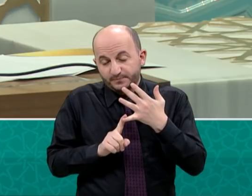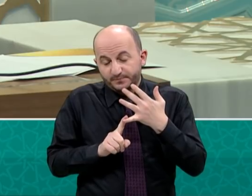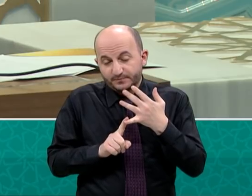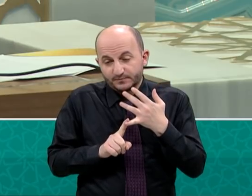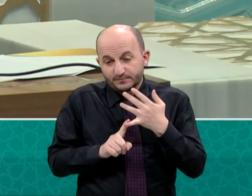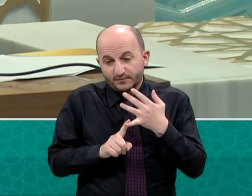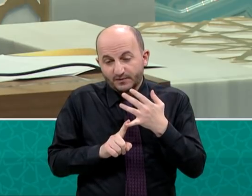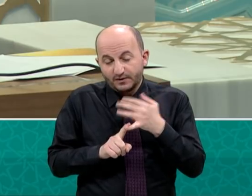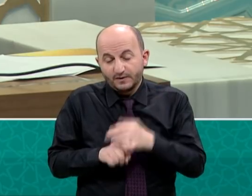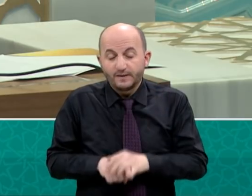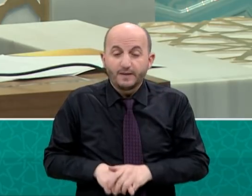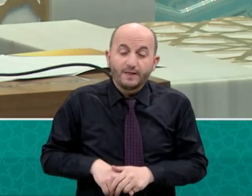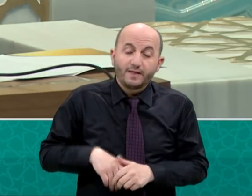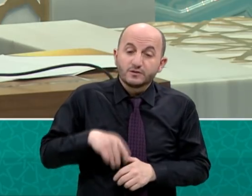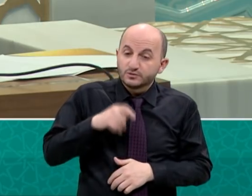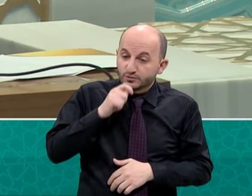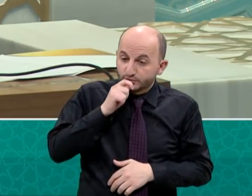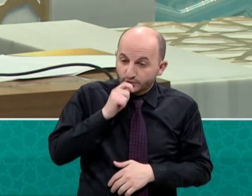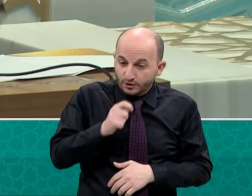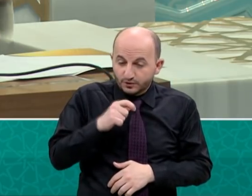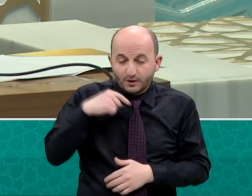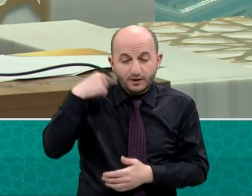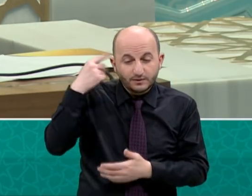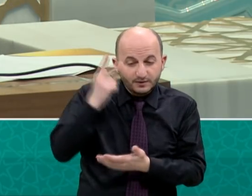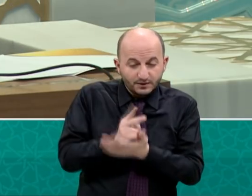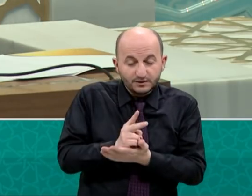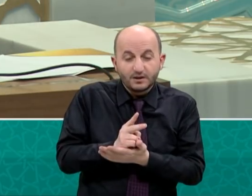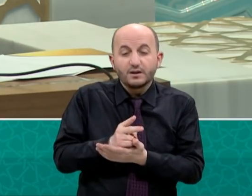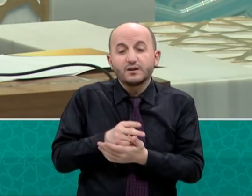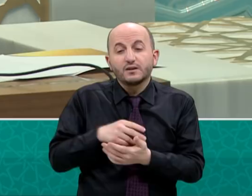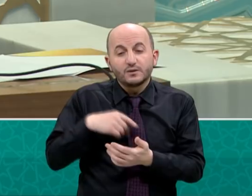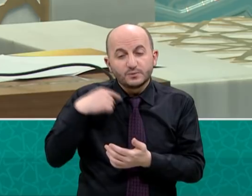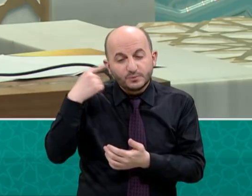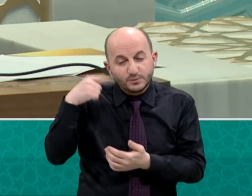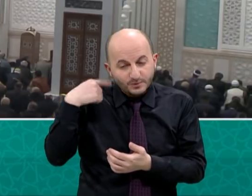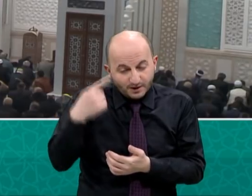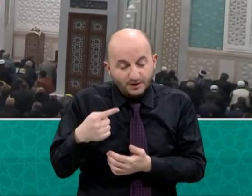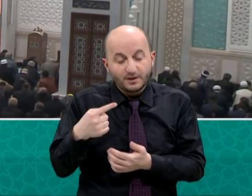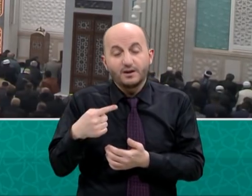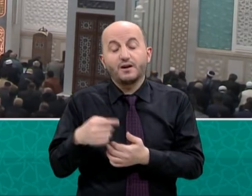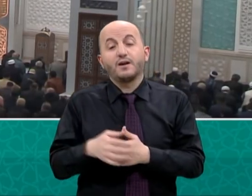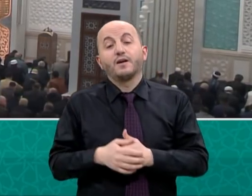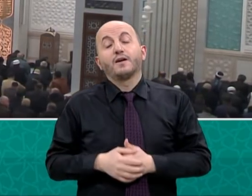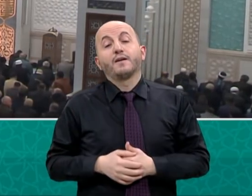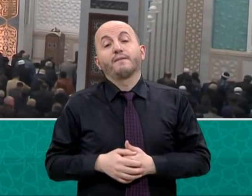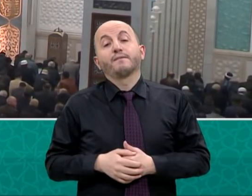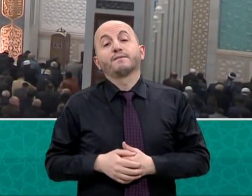O sözle, niyetle, iradeyle, kararla